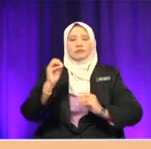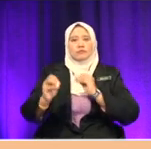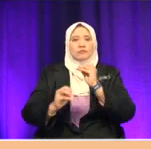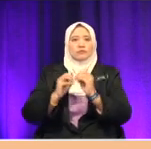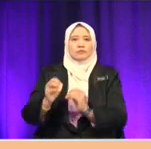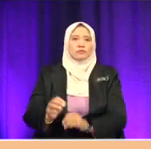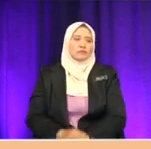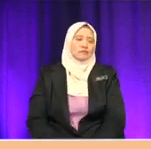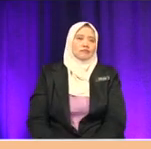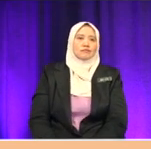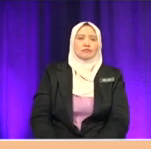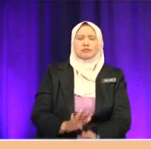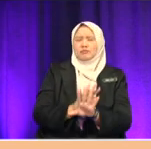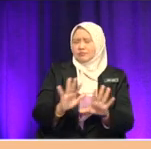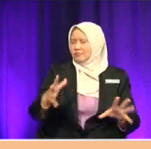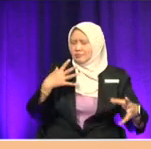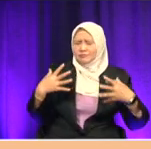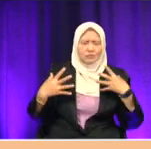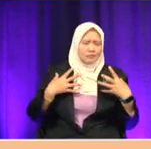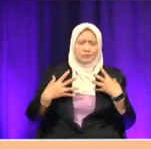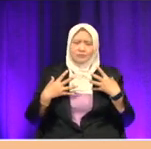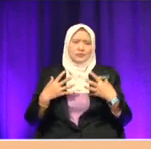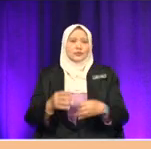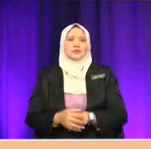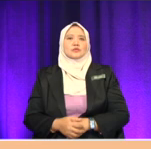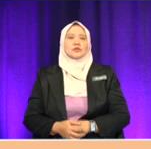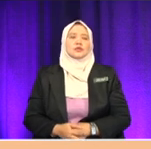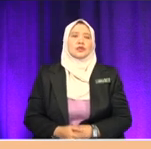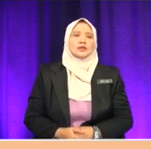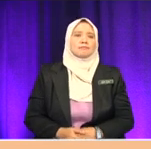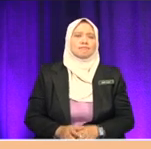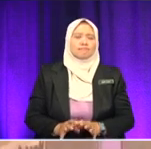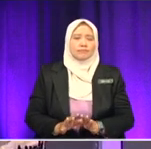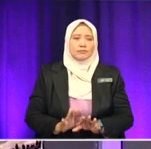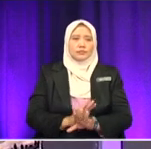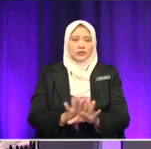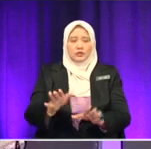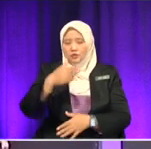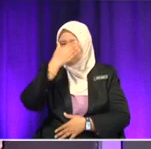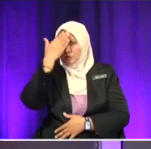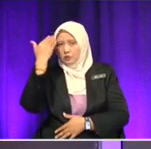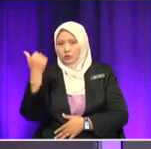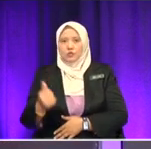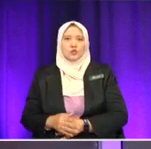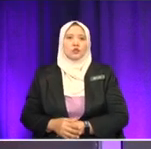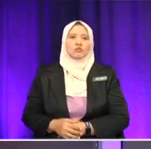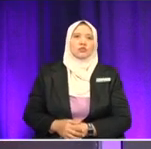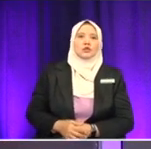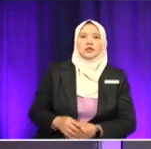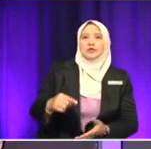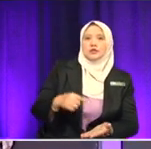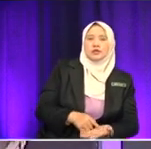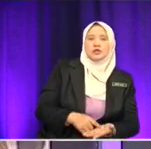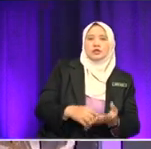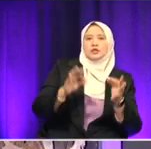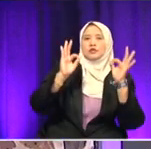ini jangan takut. Ingat tips yang Cikgu dah beri. Okey, jangan lupa tips ini. Ini adalah format untuk kita